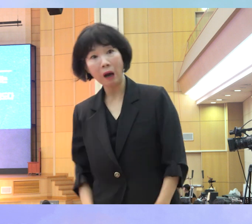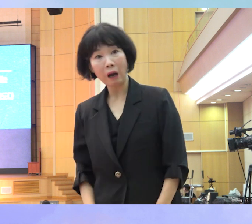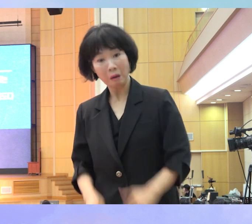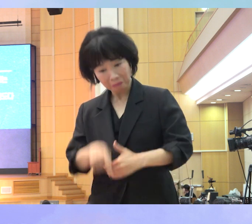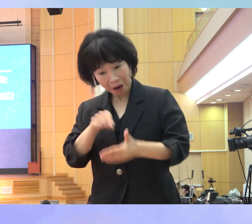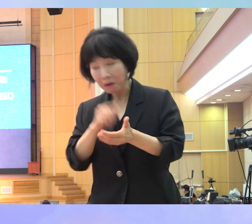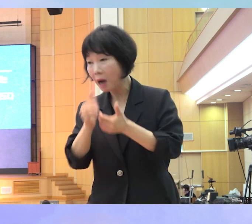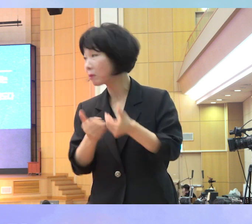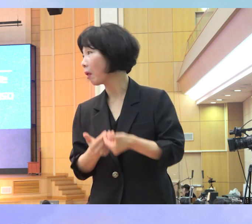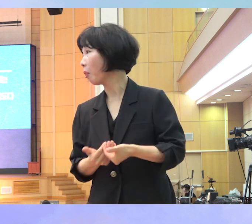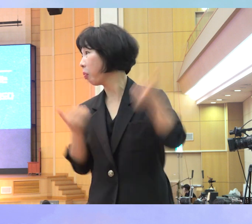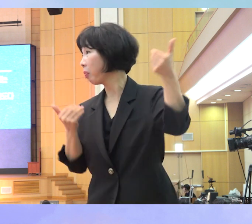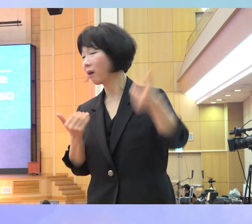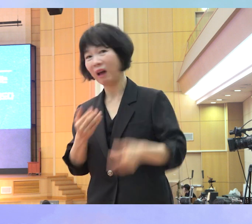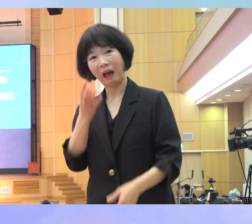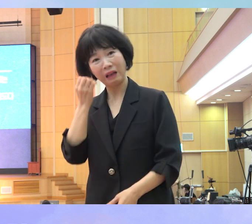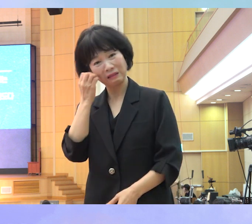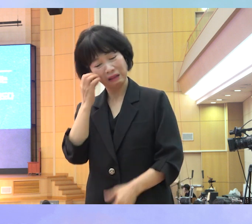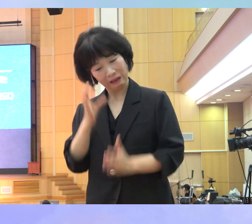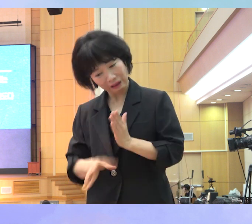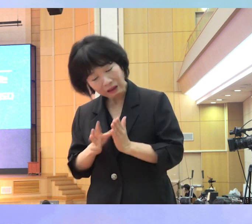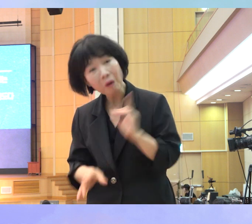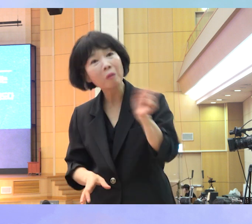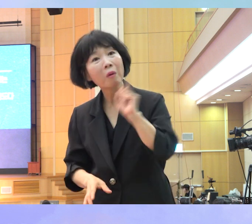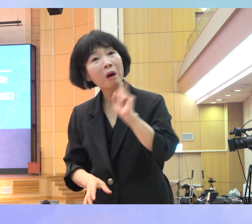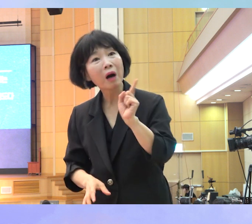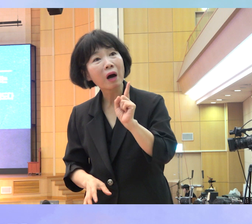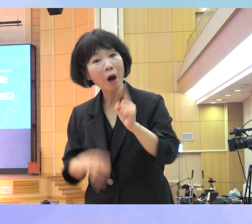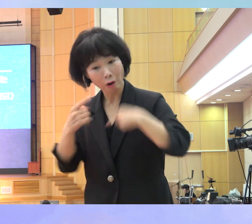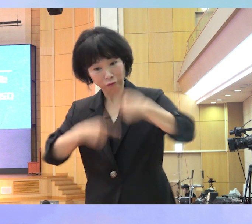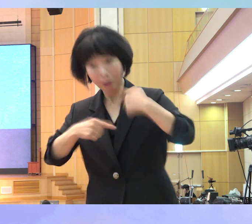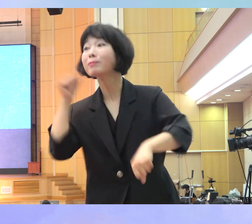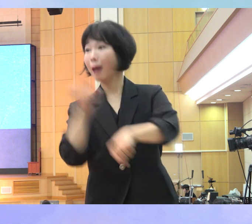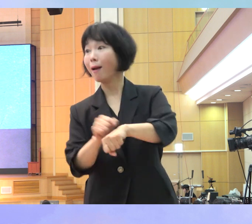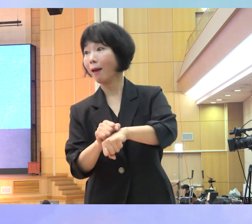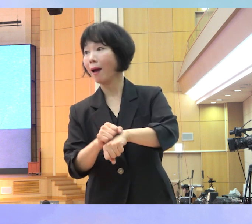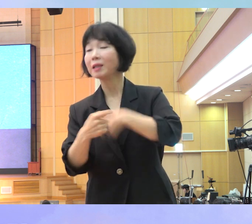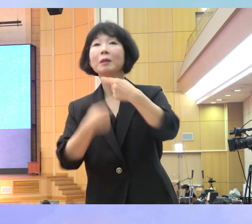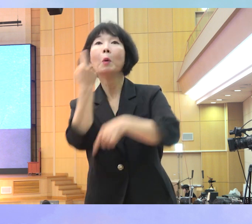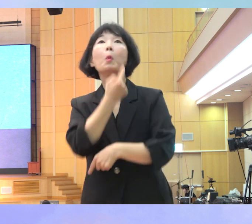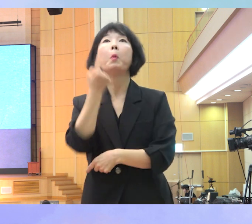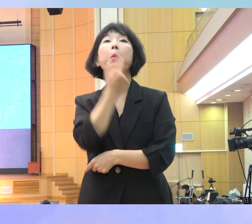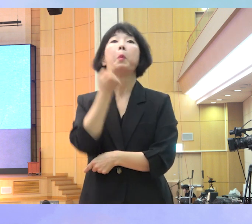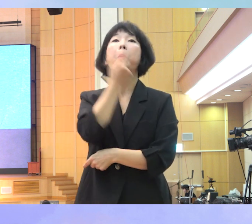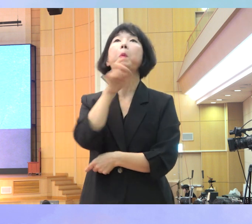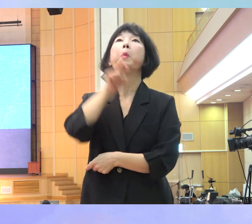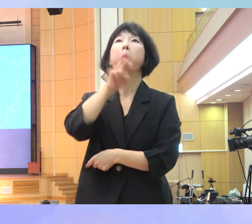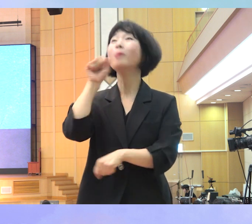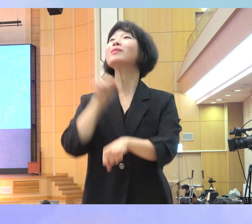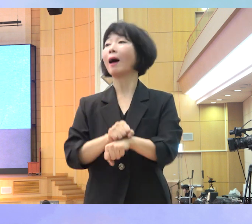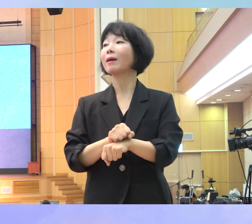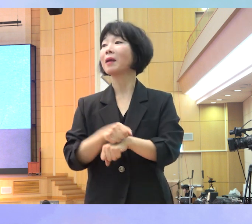입술로만 나불나불 대고 마음은 내게서 멀도다. 네 마음이 내게 없다라는 거야.